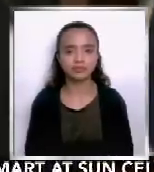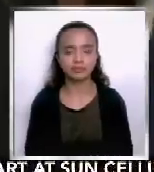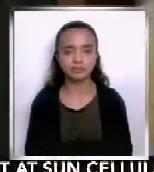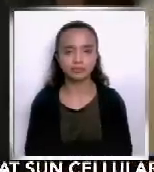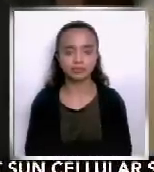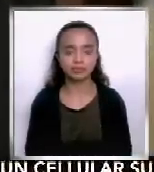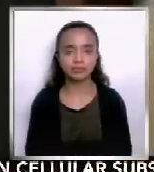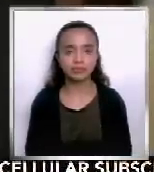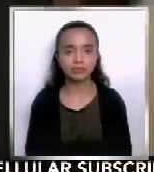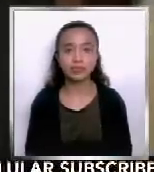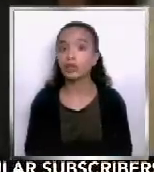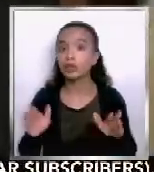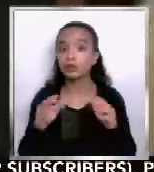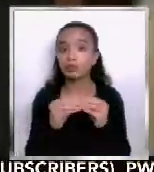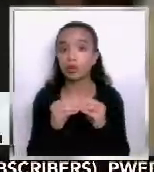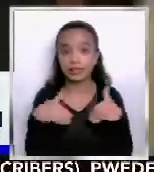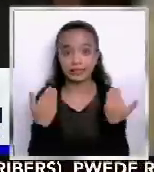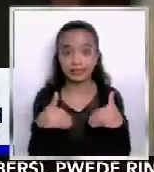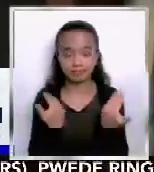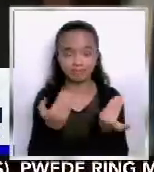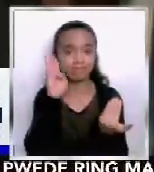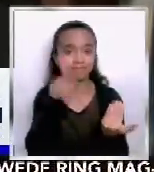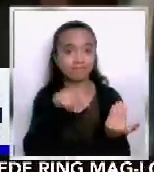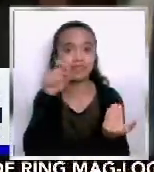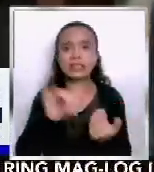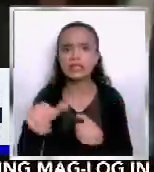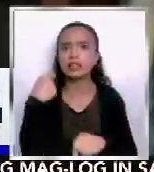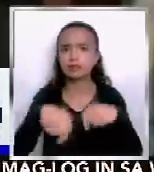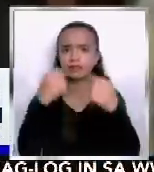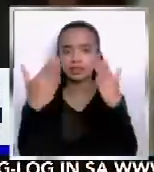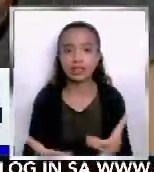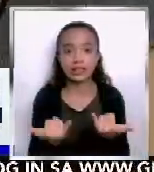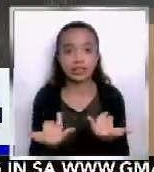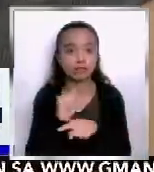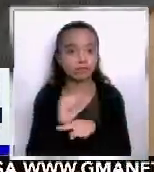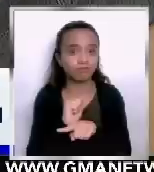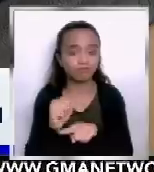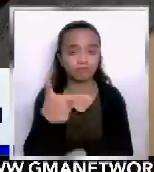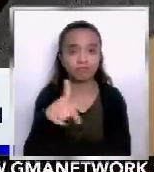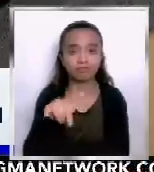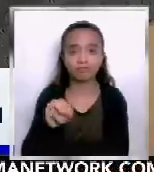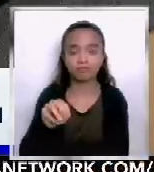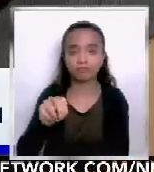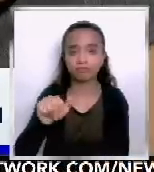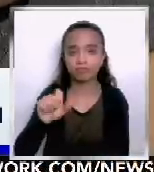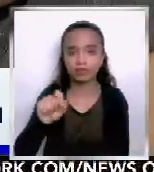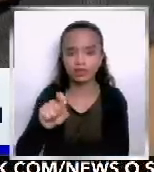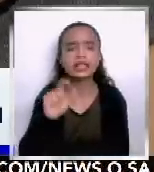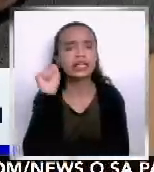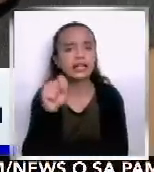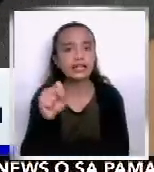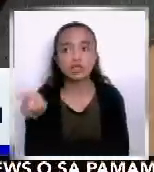Ang nakababatang kapatid ni Kaloy na isa ring atleta at nagsasanay sa gymnastics sa si Eldrew, bagaman kampante sa kakayahan ng